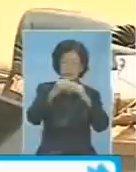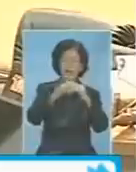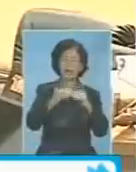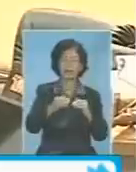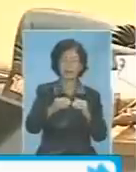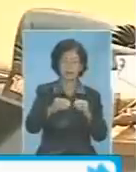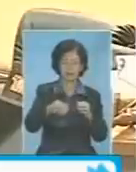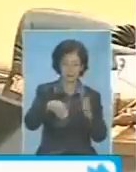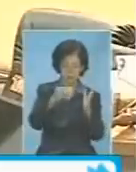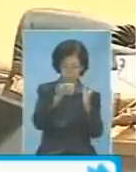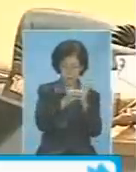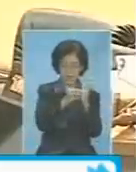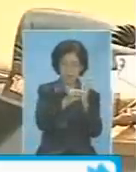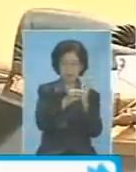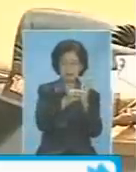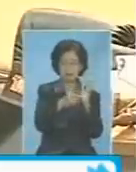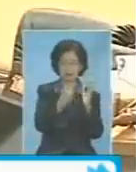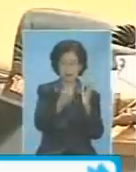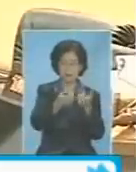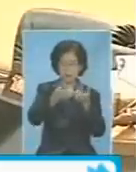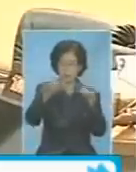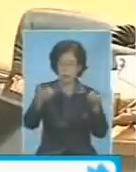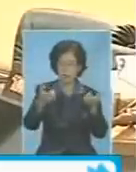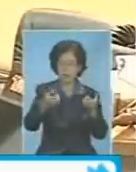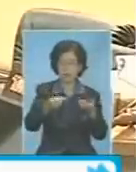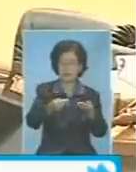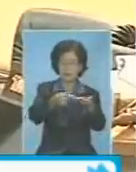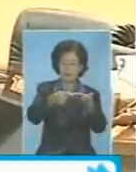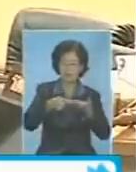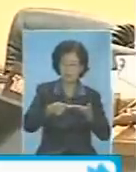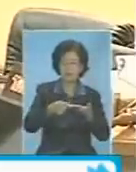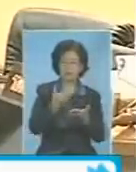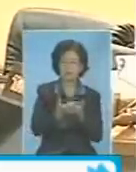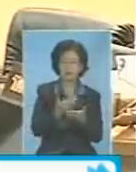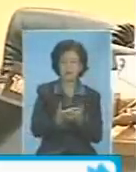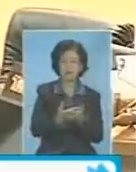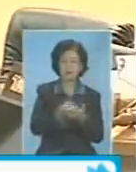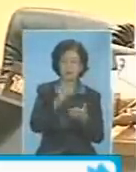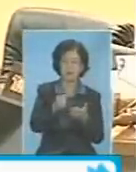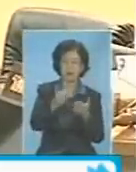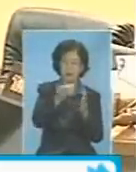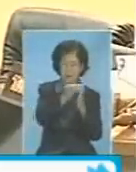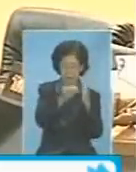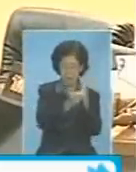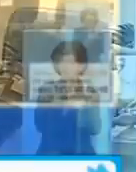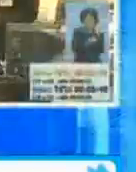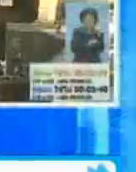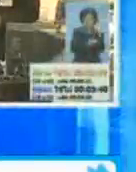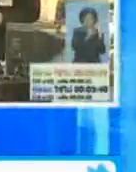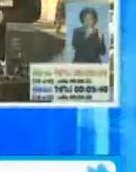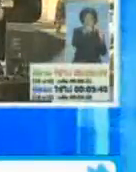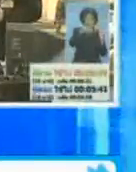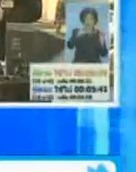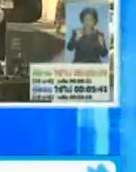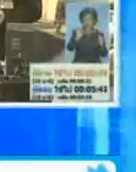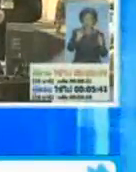ปล่าคุณเฉลิมรู้หรือเปล่าคุณเฉลิมคิดว่าคนพวกนี้กลับบ้านหรือเปล่า ครับ คุณเฉลิมคิดว่าคนพวกนี้เนี่ยคือหาเงินเลี้ยงครอบครัวหรือเปล่